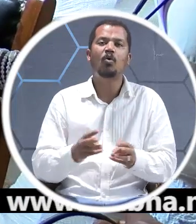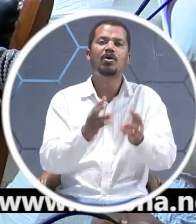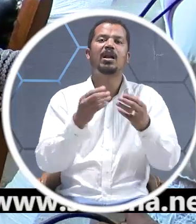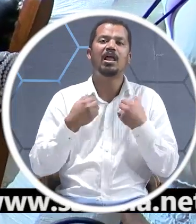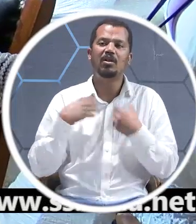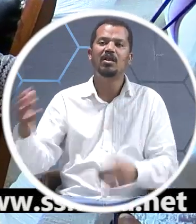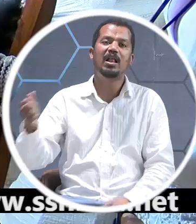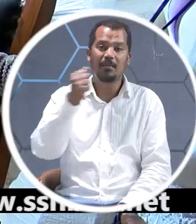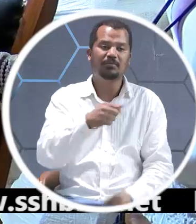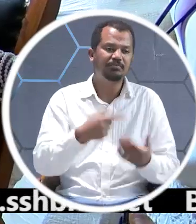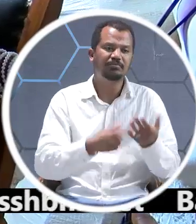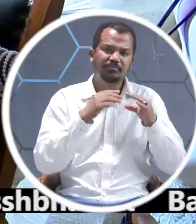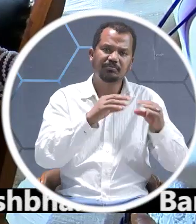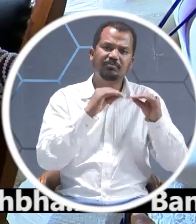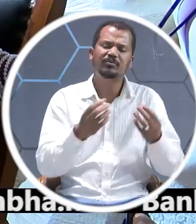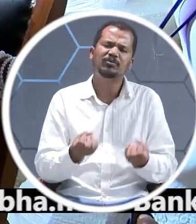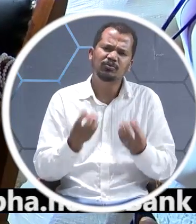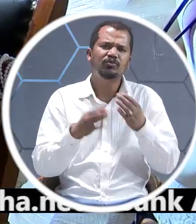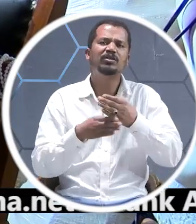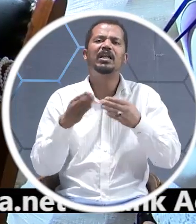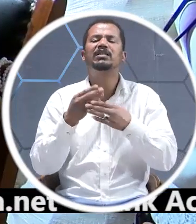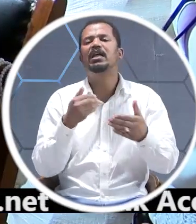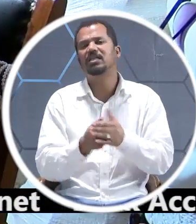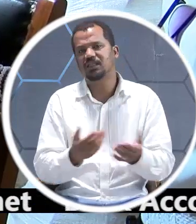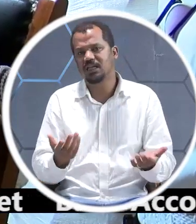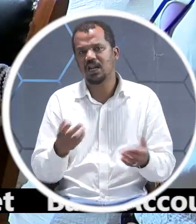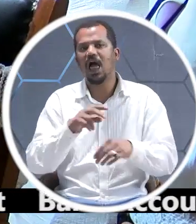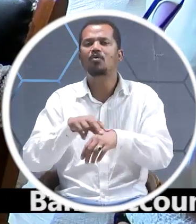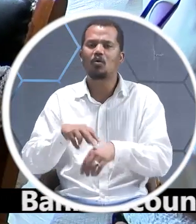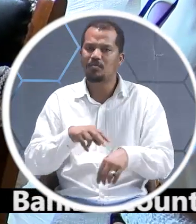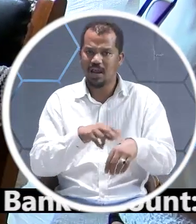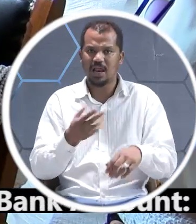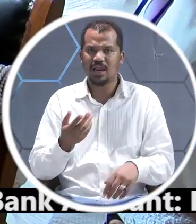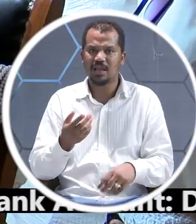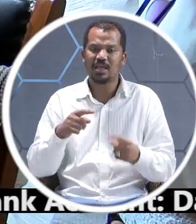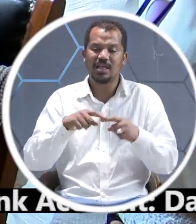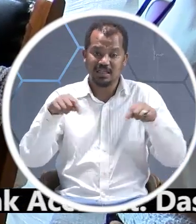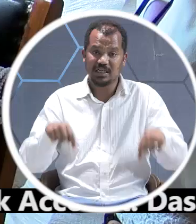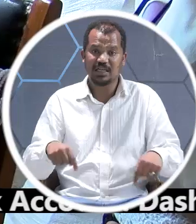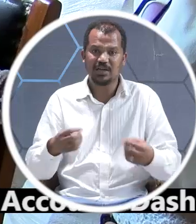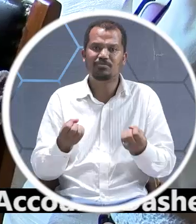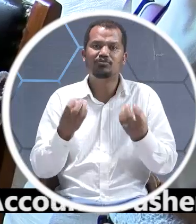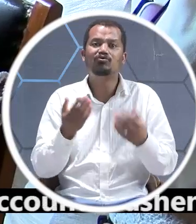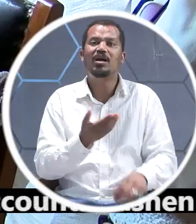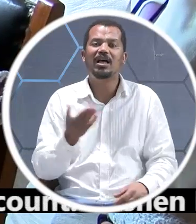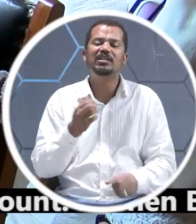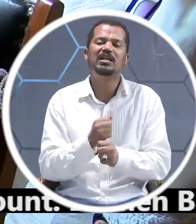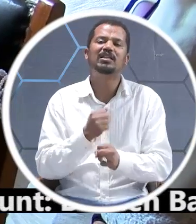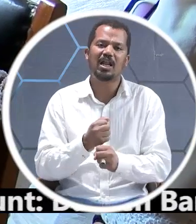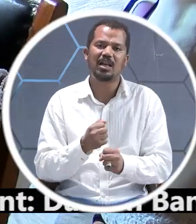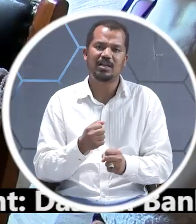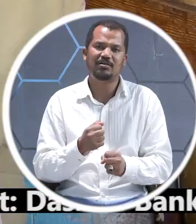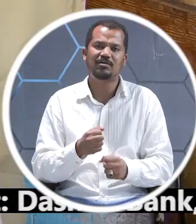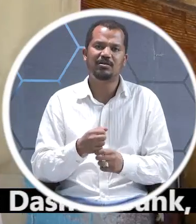ከጎዳና የሚያሉትን ደግሞ እያመጣን እዚህ እያሰለጠን ብዙ እንትን ደረጃ ድርሰናል፣ እንትን ብለናል፣ አቋቁመናል። እስከ ዛሬ ያው ብዙ ነገር